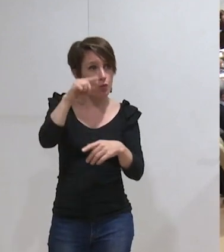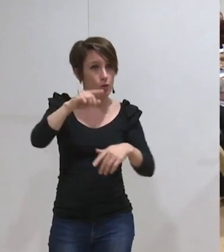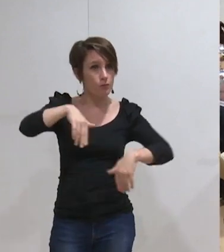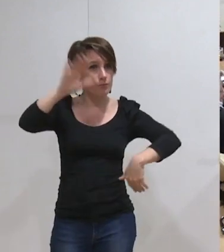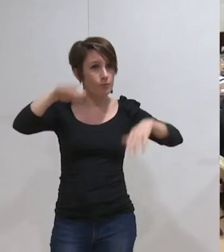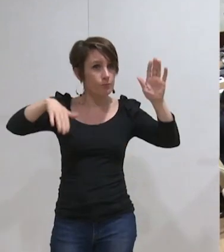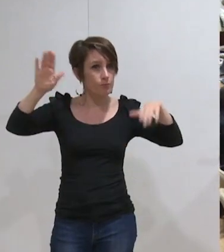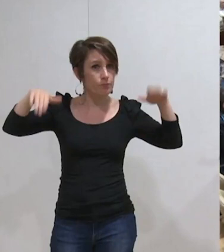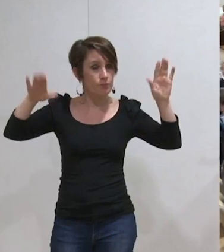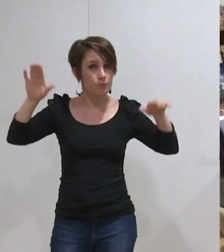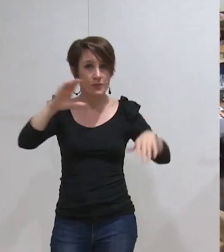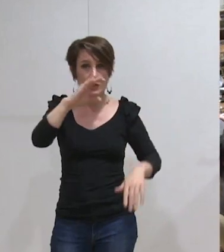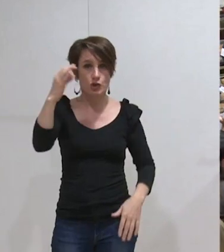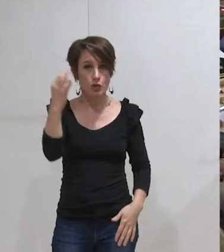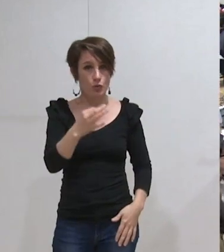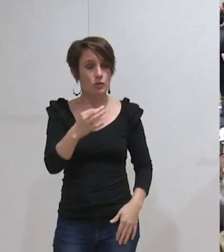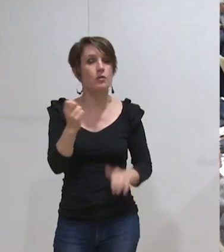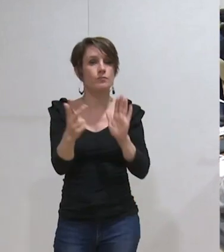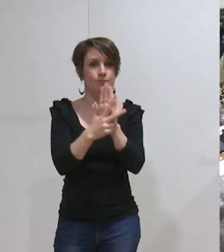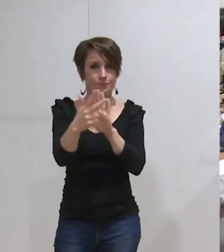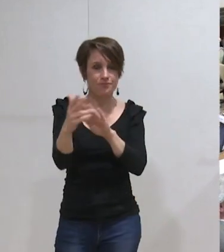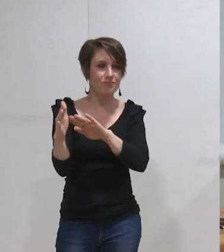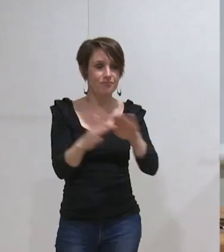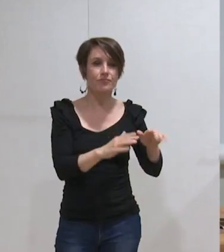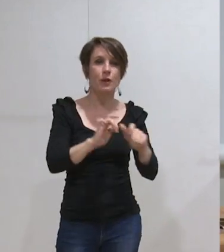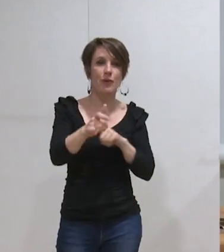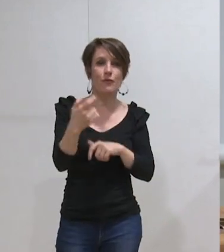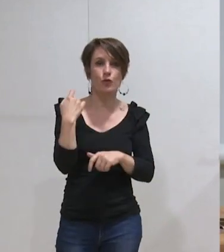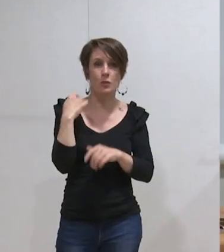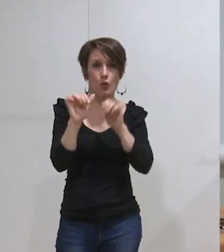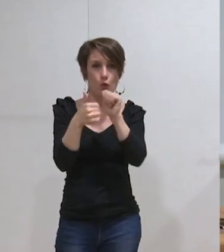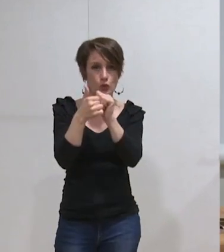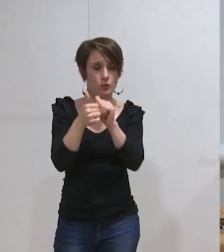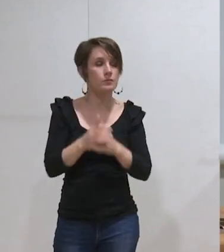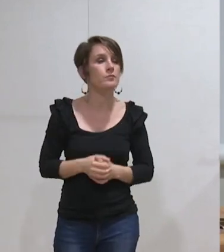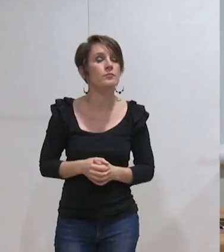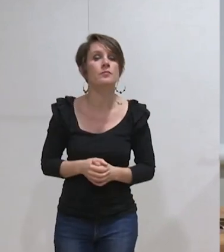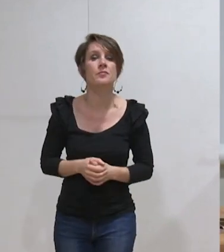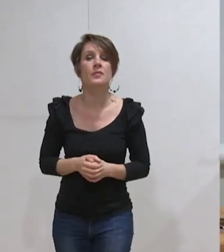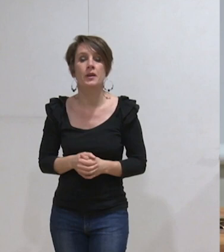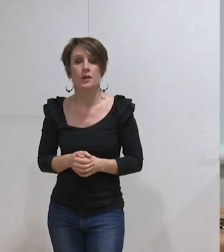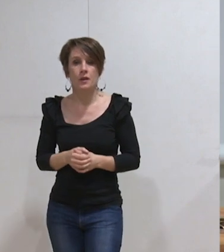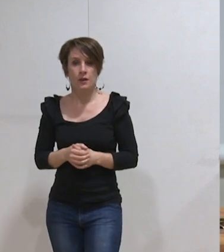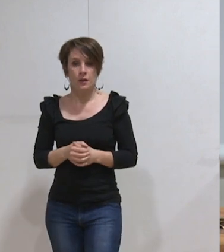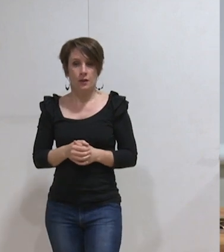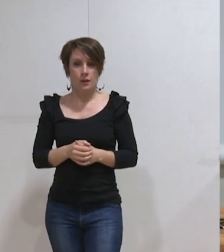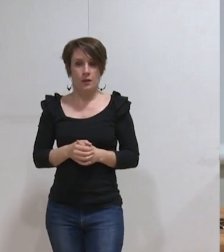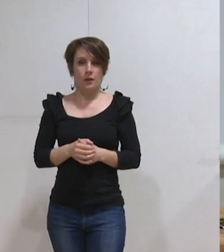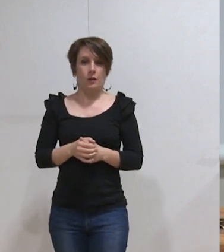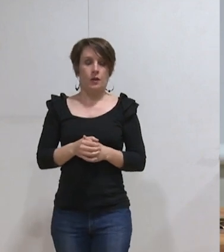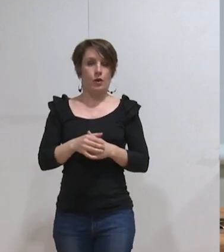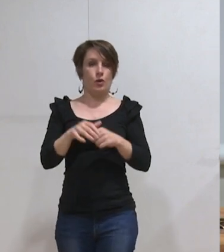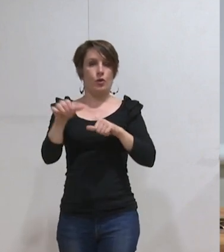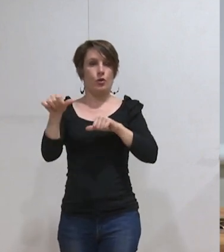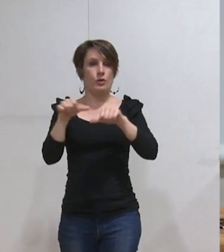pour unanimité délibération adoptée délibération numéro 11 l'adhésion au dispositif du conseil régional la